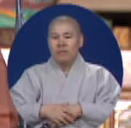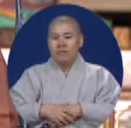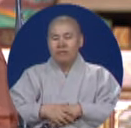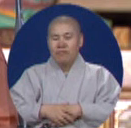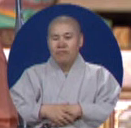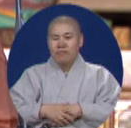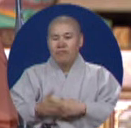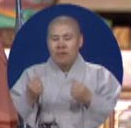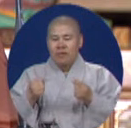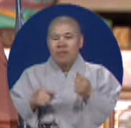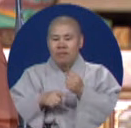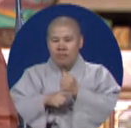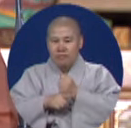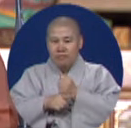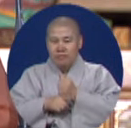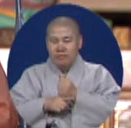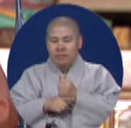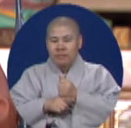그런 뜻에서